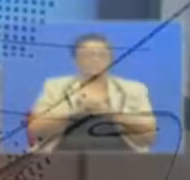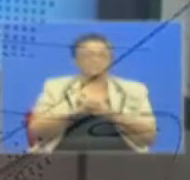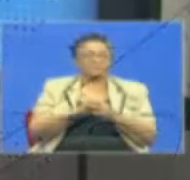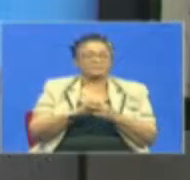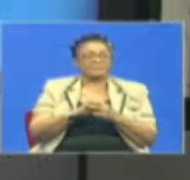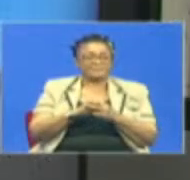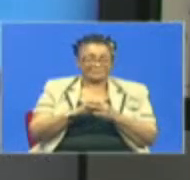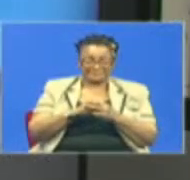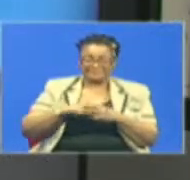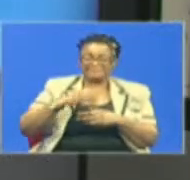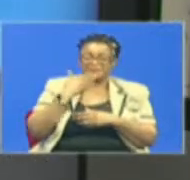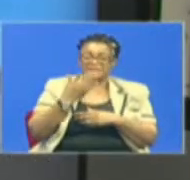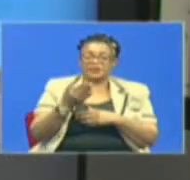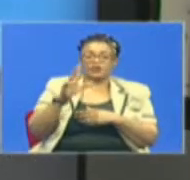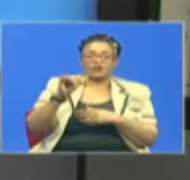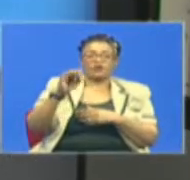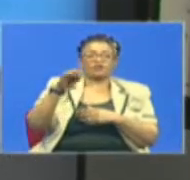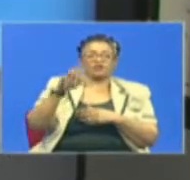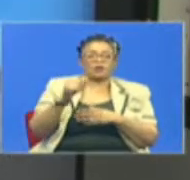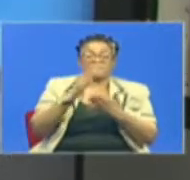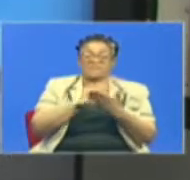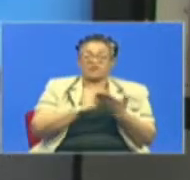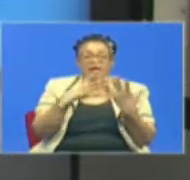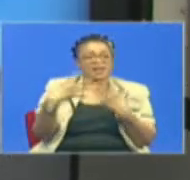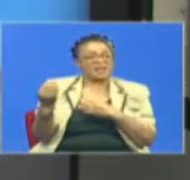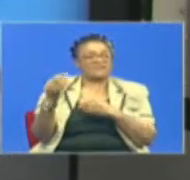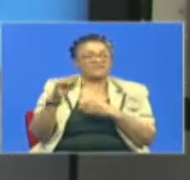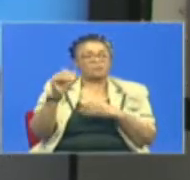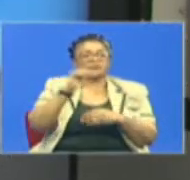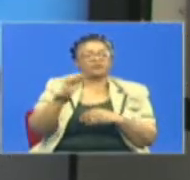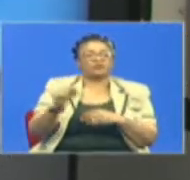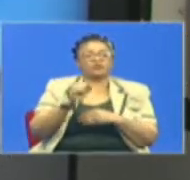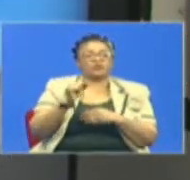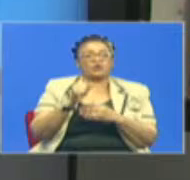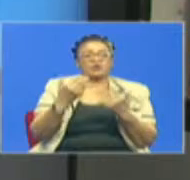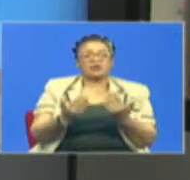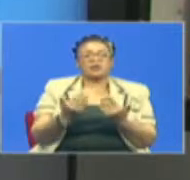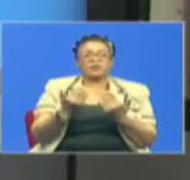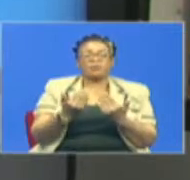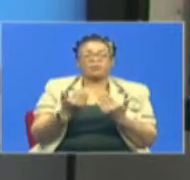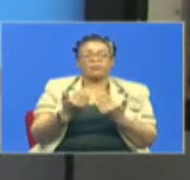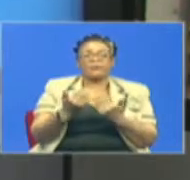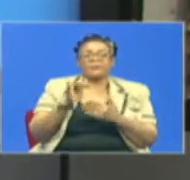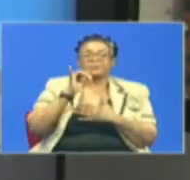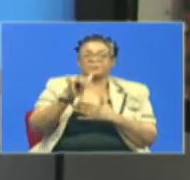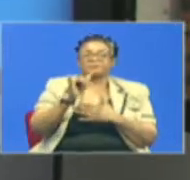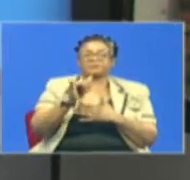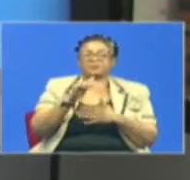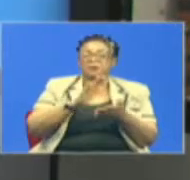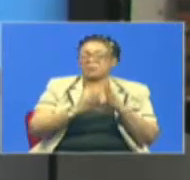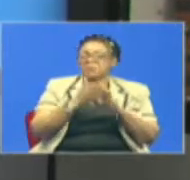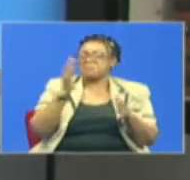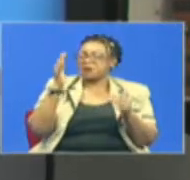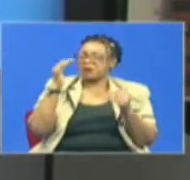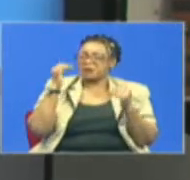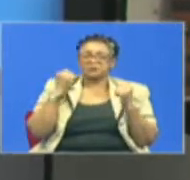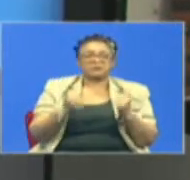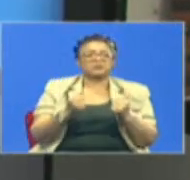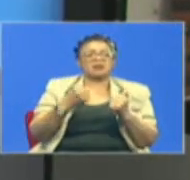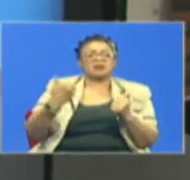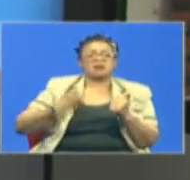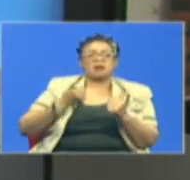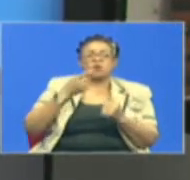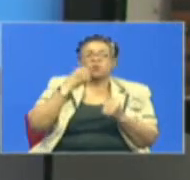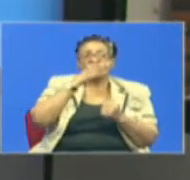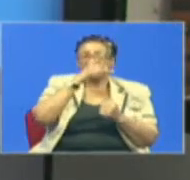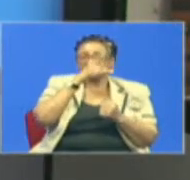Naam, shukrani sana Joshua Makori. Kabla sijaondoka hapa studioni, mapenzi ya Facebook yageuka bala kwa msichana. Msichana aliyedanganywa